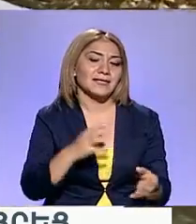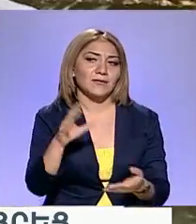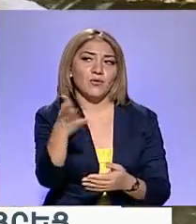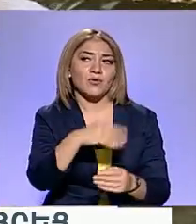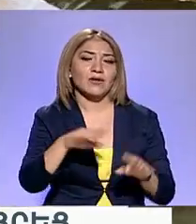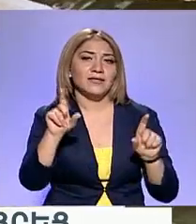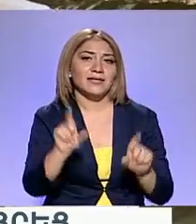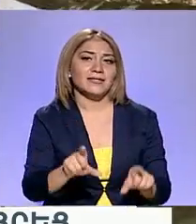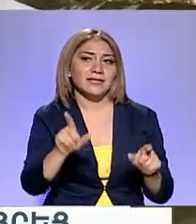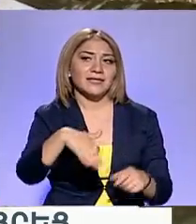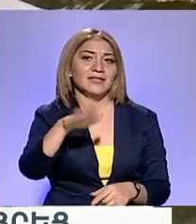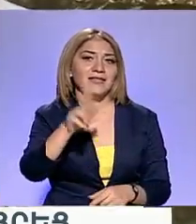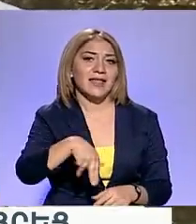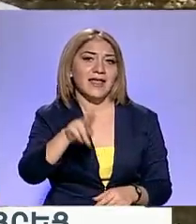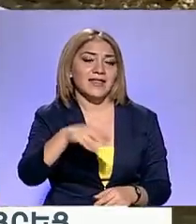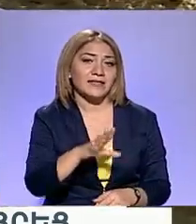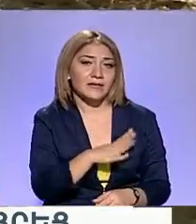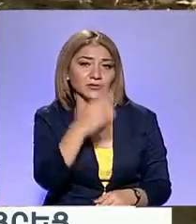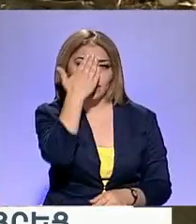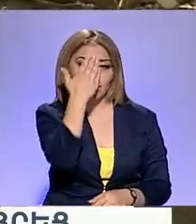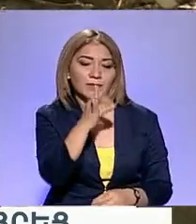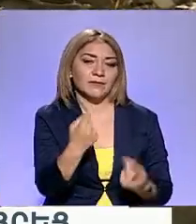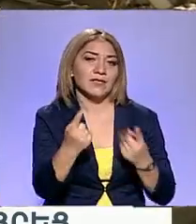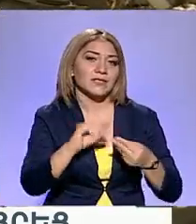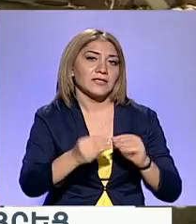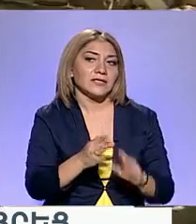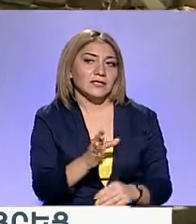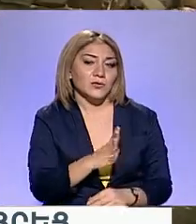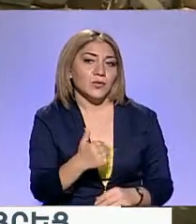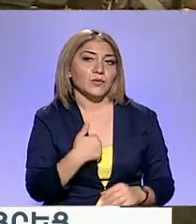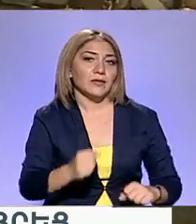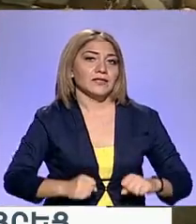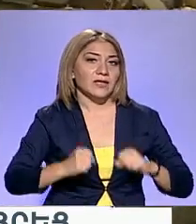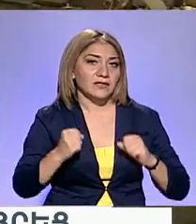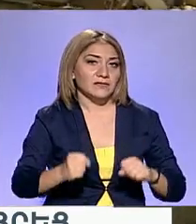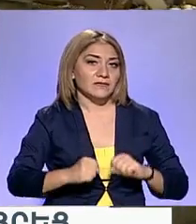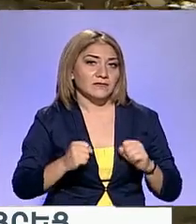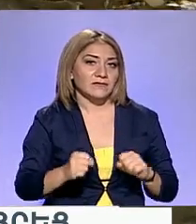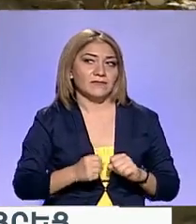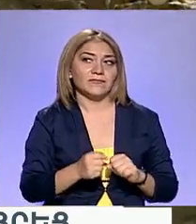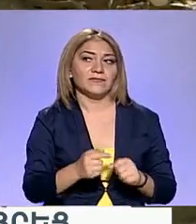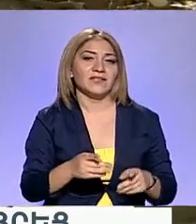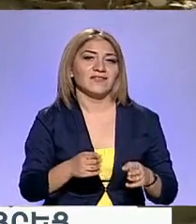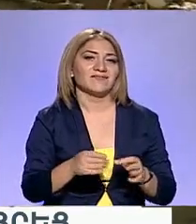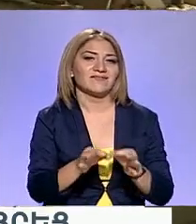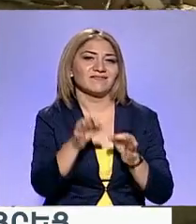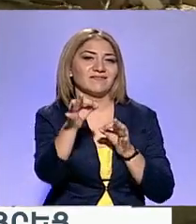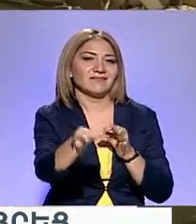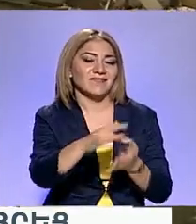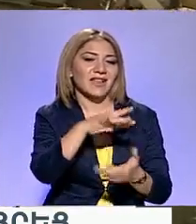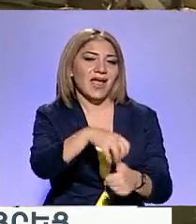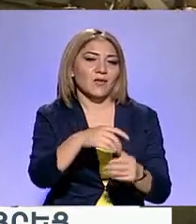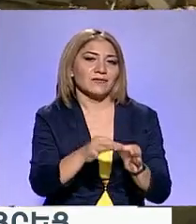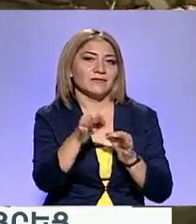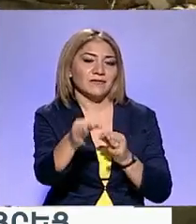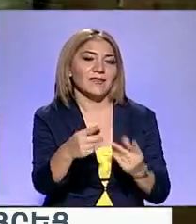նստարանները, որը որ շատ մեծ խնդիր է եղել ժողովրդի համար։ Հիմա այնպես ենք ուզում անենք, որ այս ծայրամասը լինի ինչպես